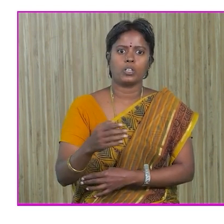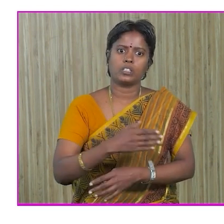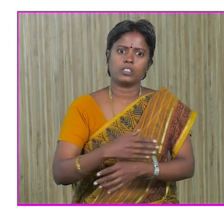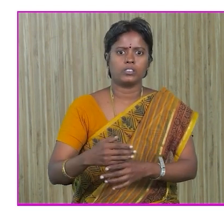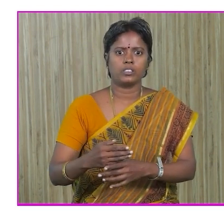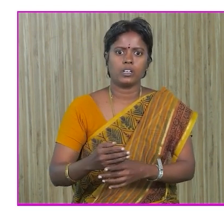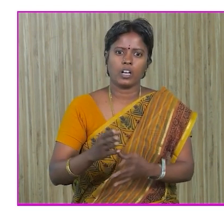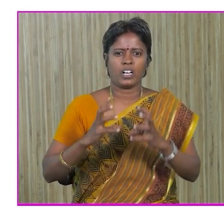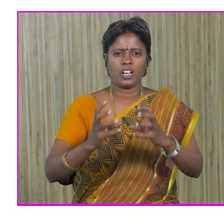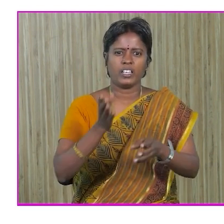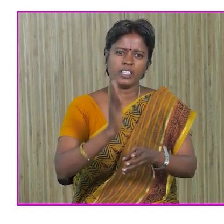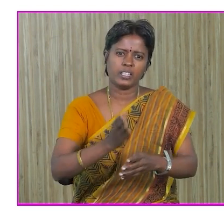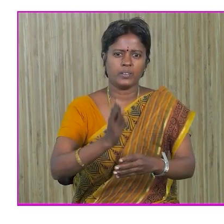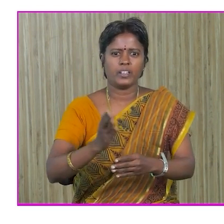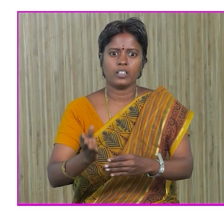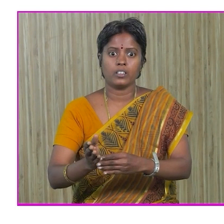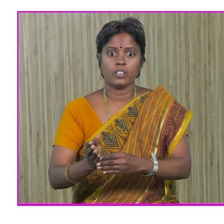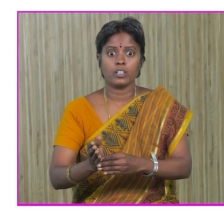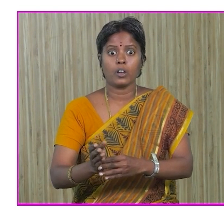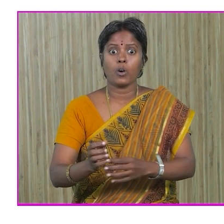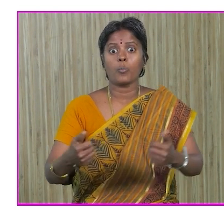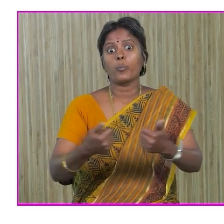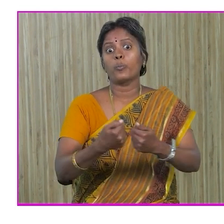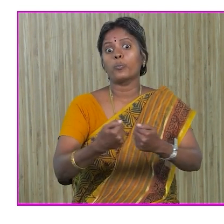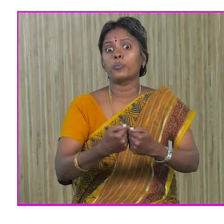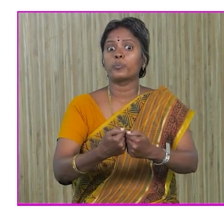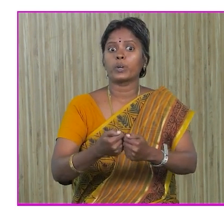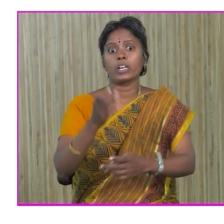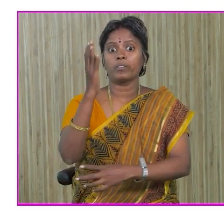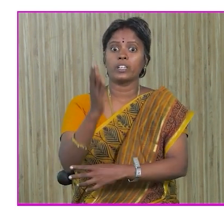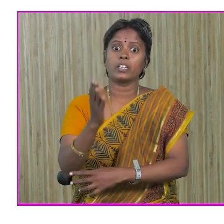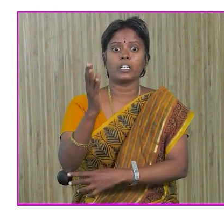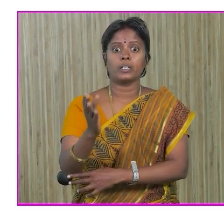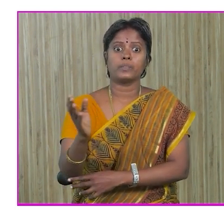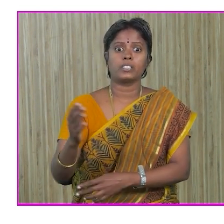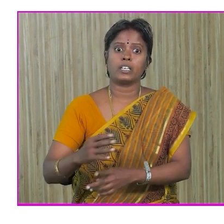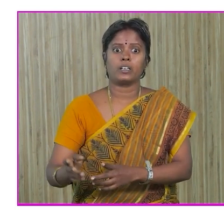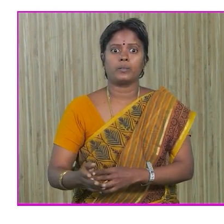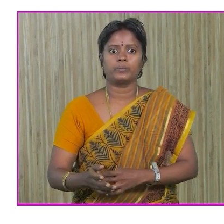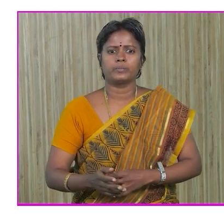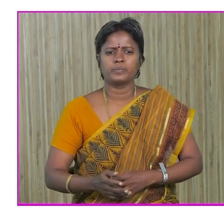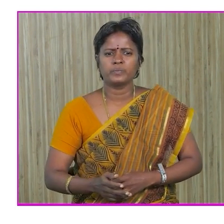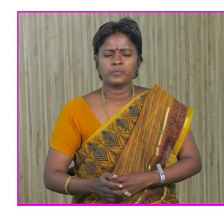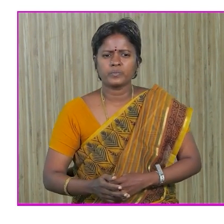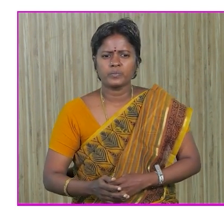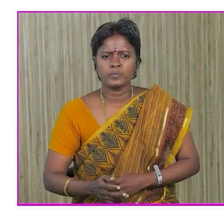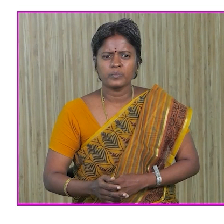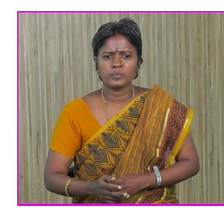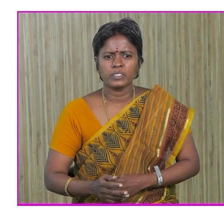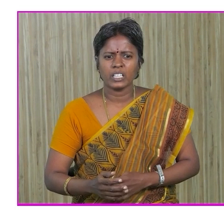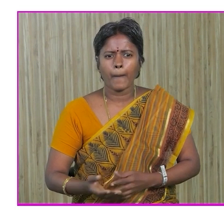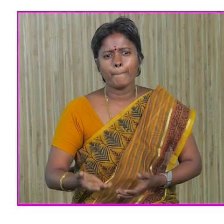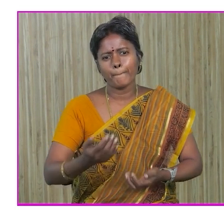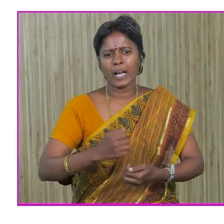காய்கறியும் வெட்டலாம், போர்க்கள கருவிகளையும் செய்யலாம். பயன்பாடு என்பது அதை பயன்படுத்துபவரின்